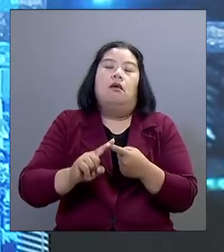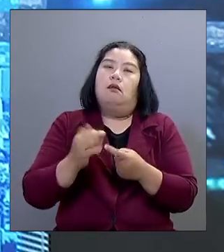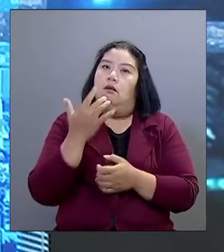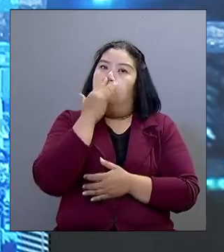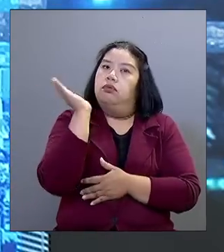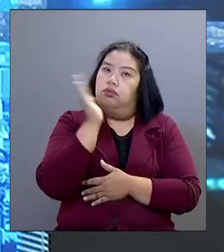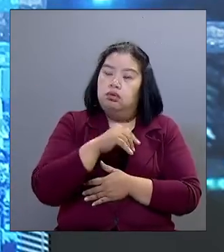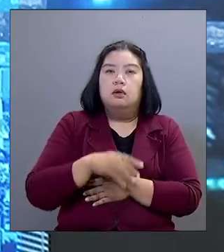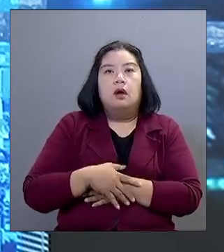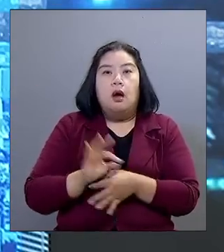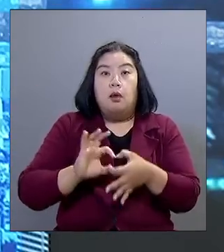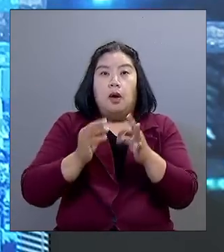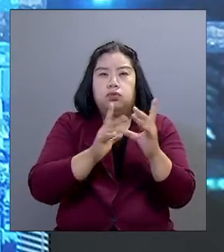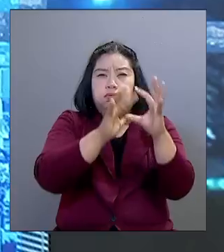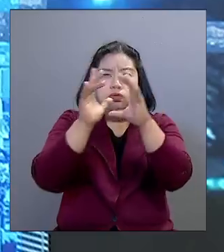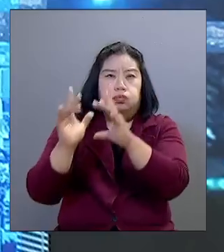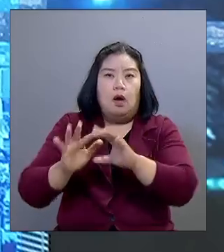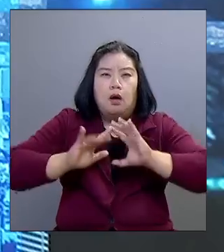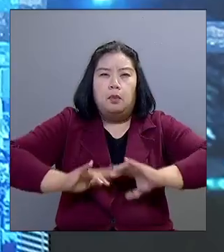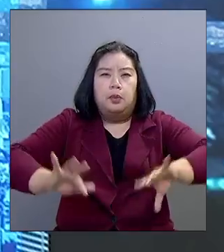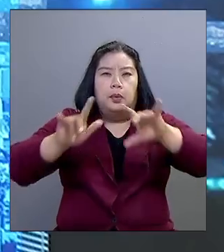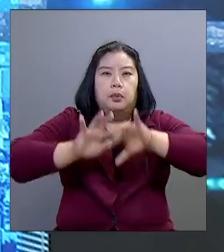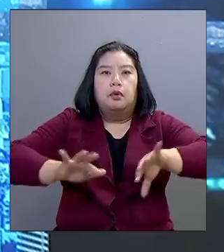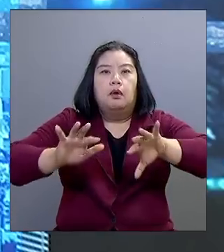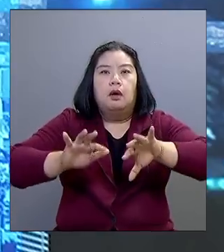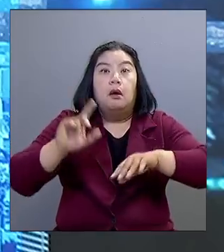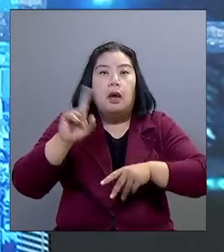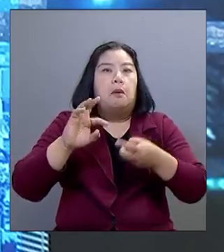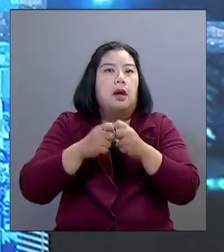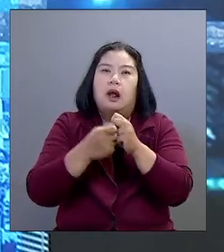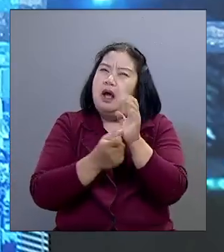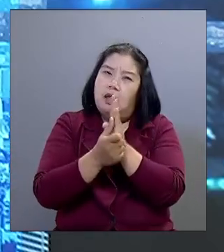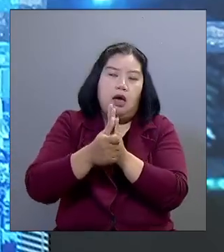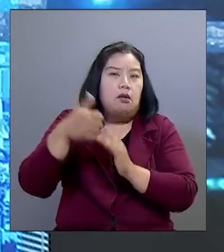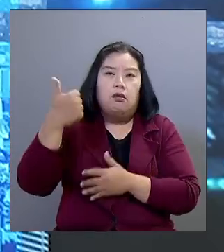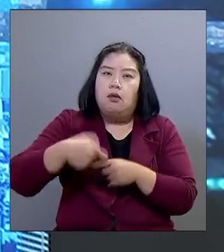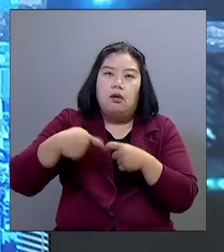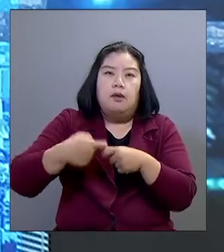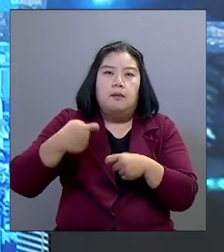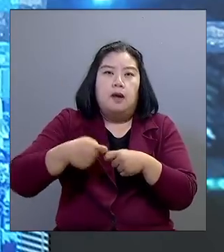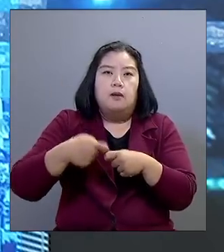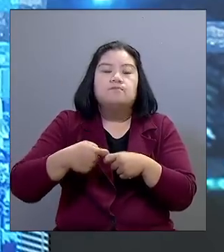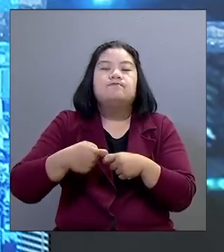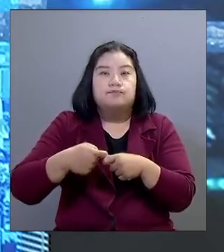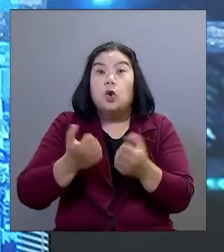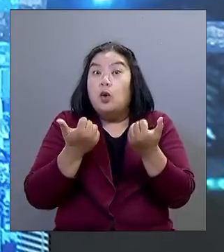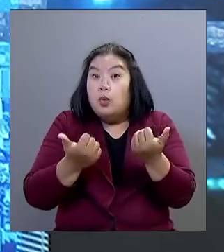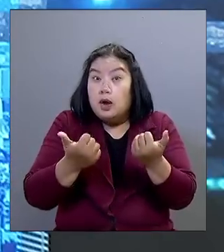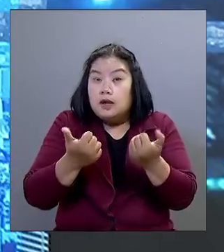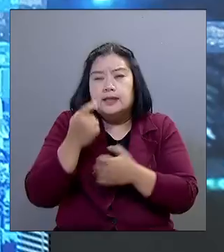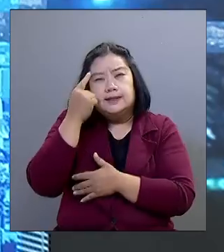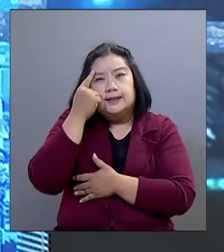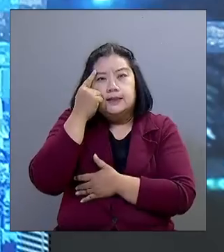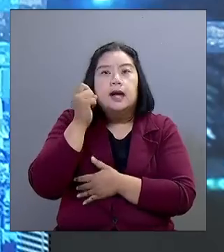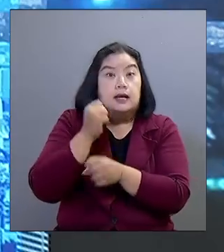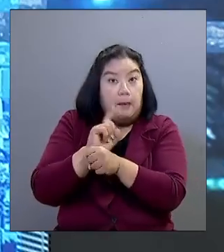อยขึ้นไปข้างบนก็กลายเป็น PM 2.5 เลยเป็นปัญหาที่แก้กันไม่จบไม่สิ้นสักทีนะคะเพราะฉะนั้นก็เลยมีคนทำธุรกิ